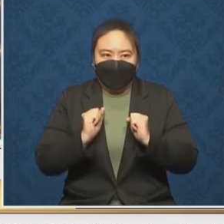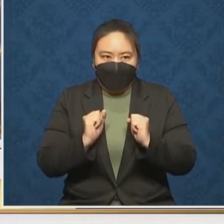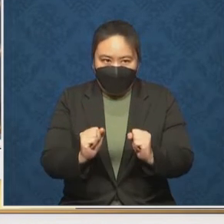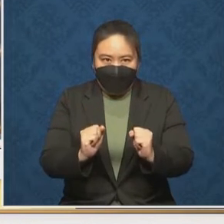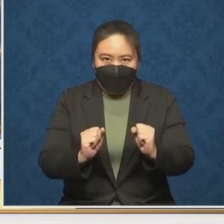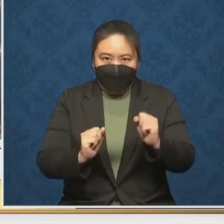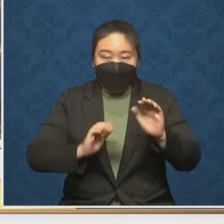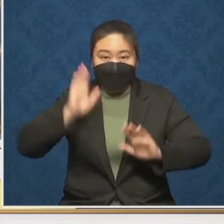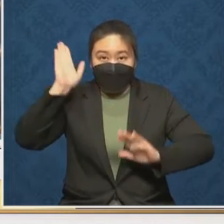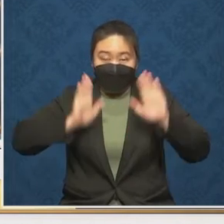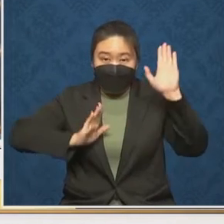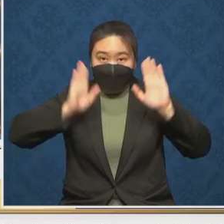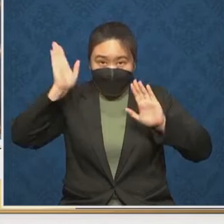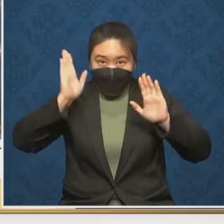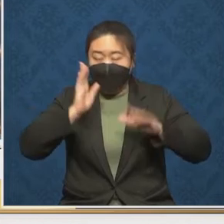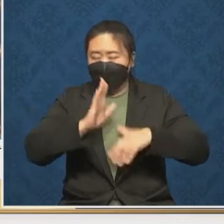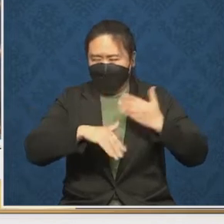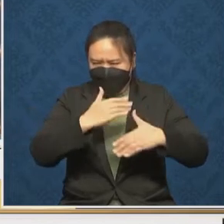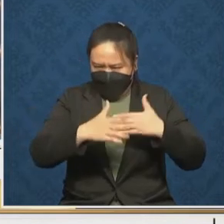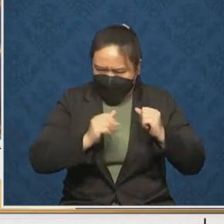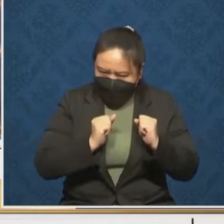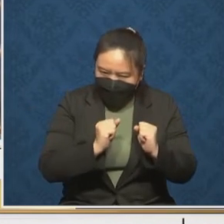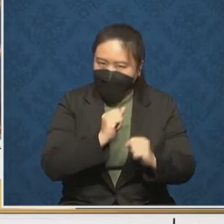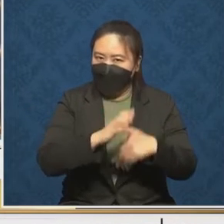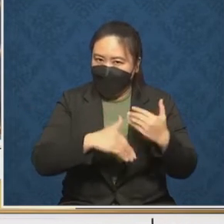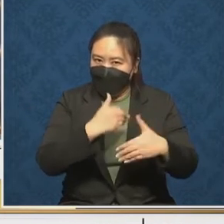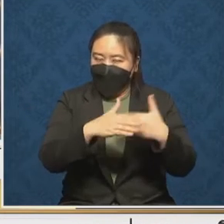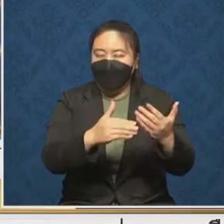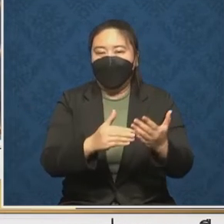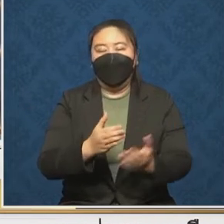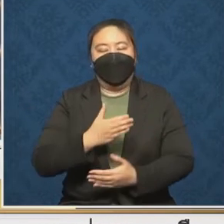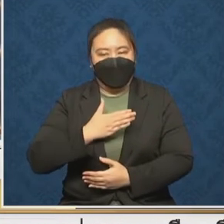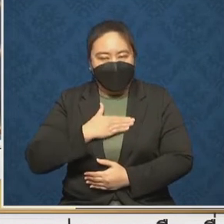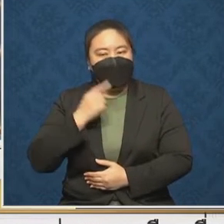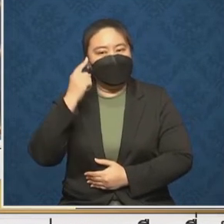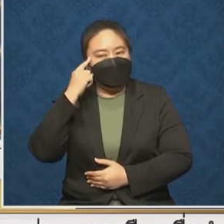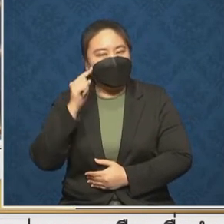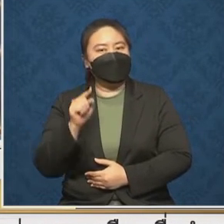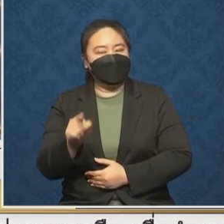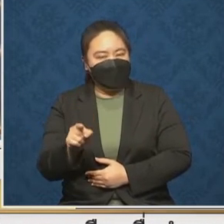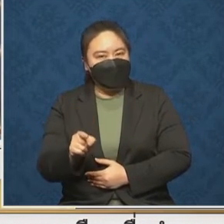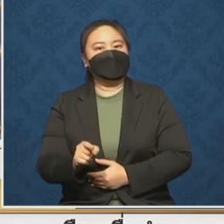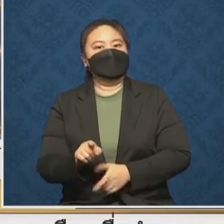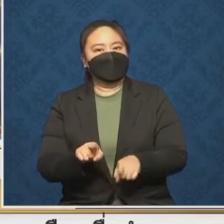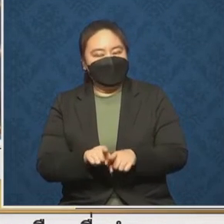ระชาธิภัตยผมถือว่า ท่านีฝามกลาในฝรามทะตาย